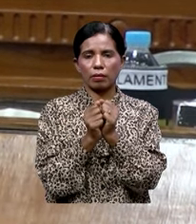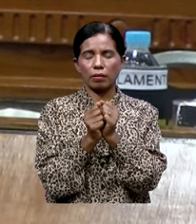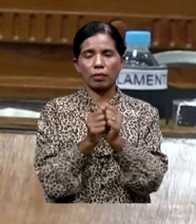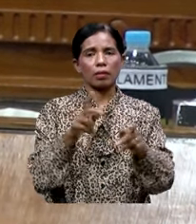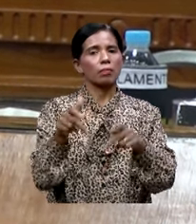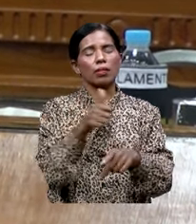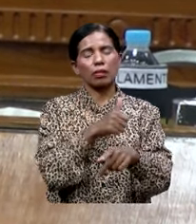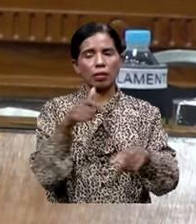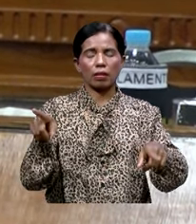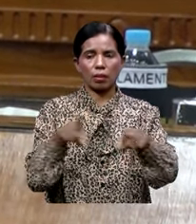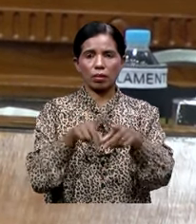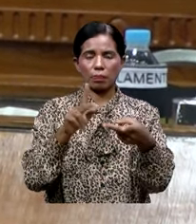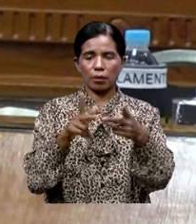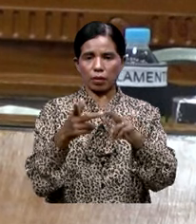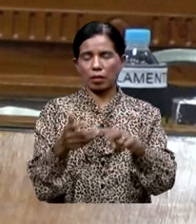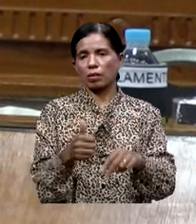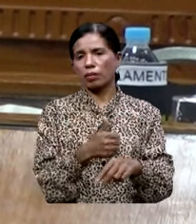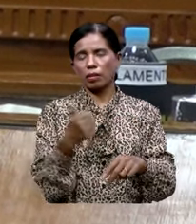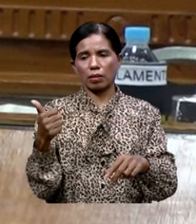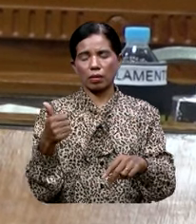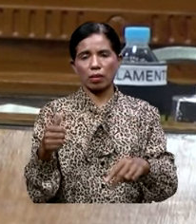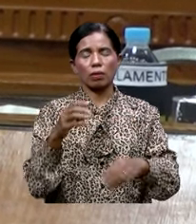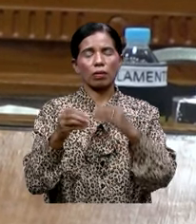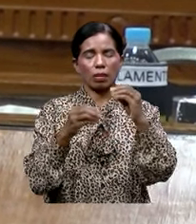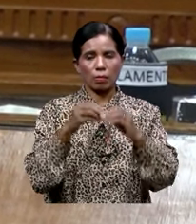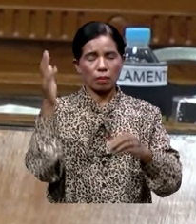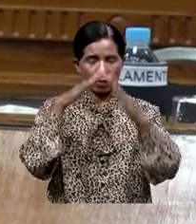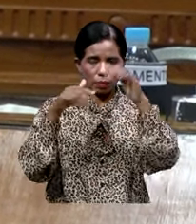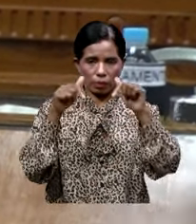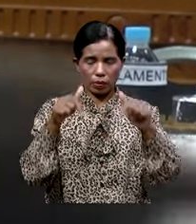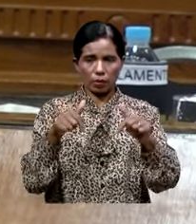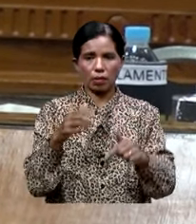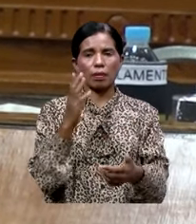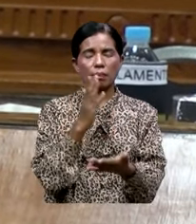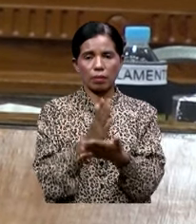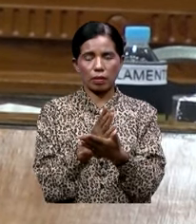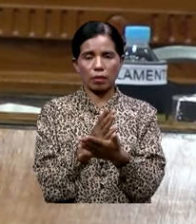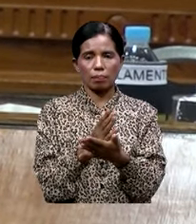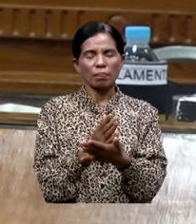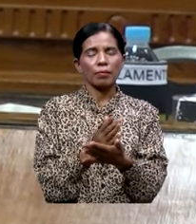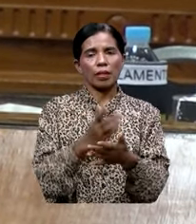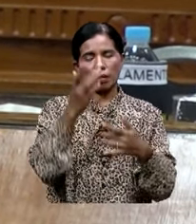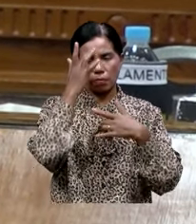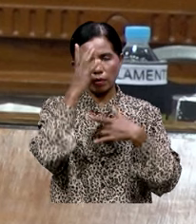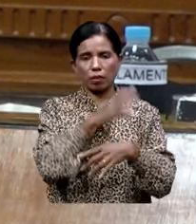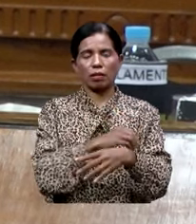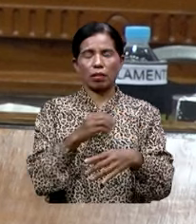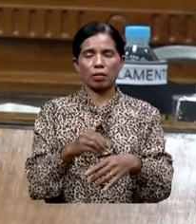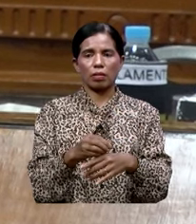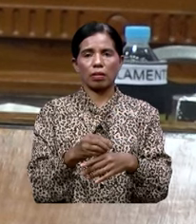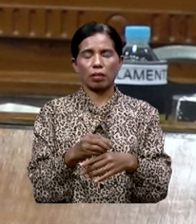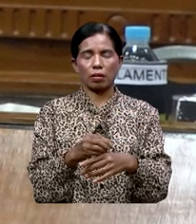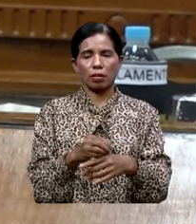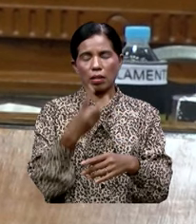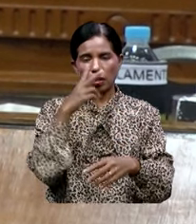seluk panesan parsiru sira sobre asunto ne ba medidas de prevenção e moso halohatuação ba